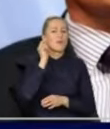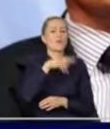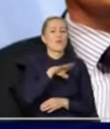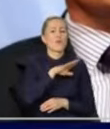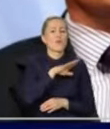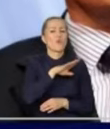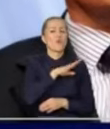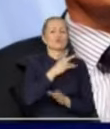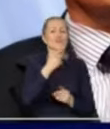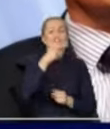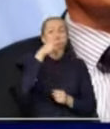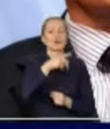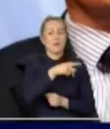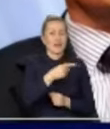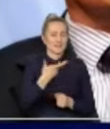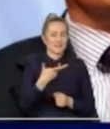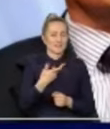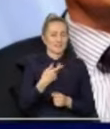pani